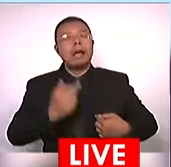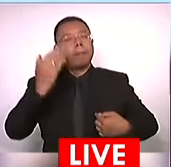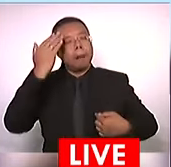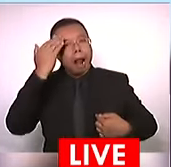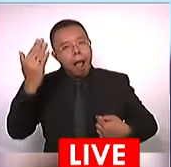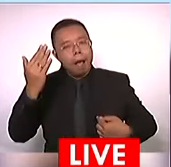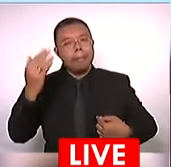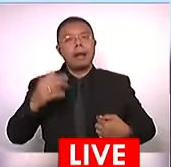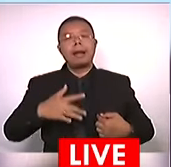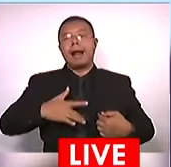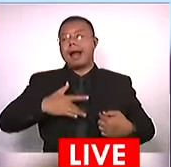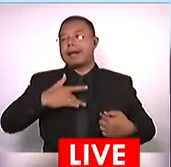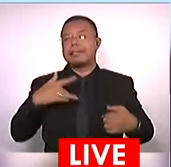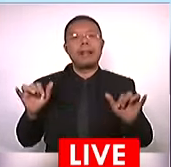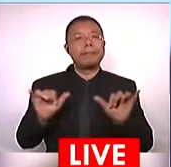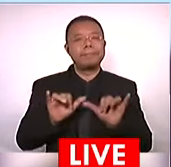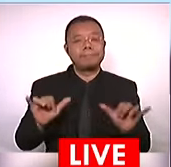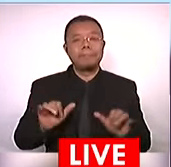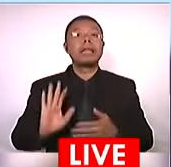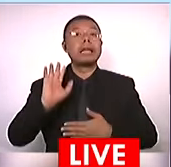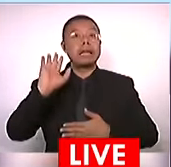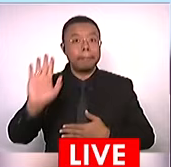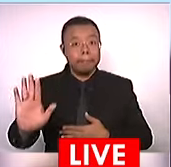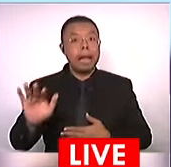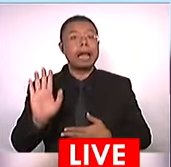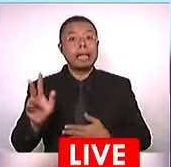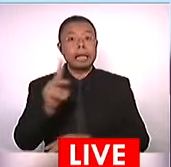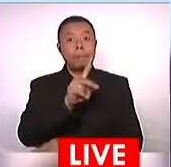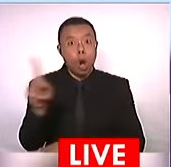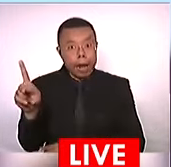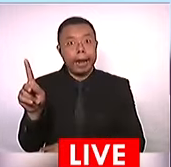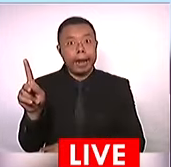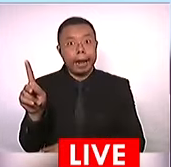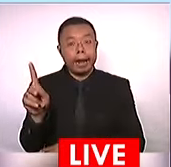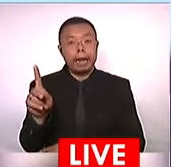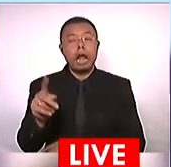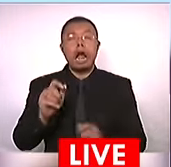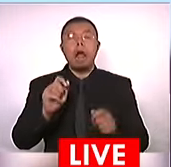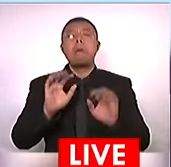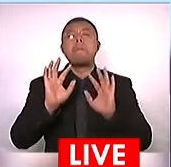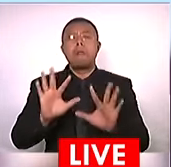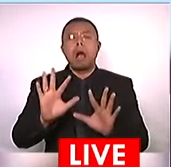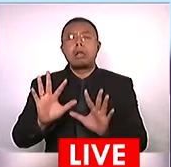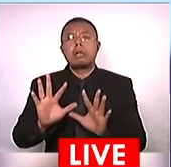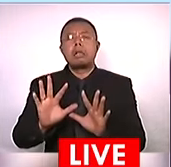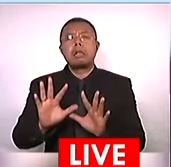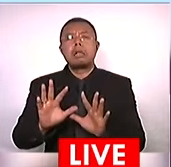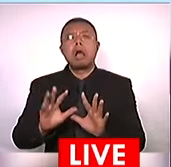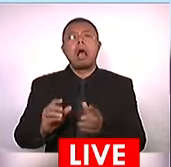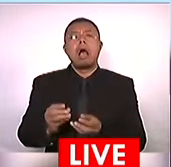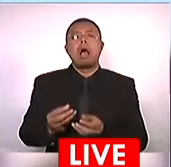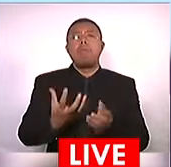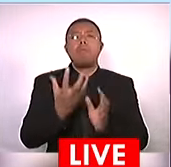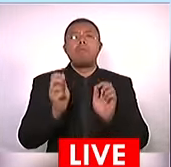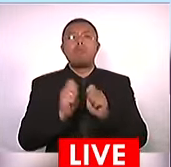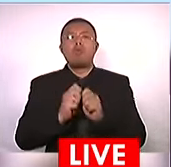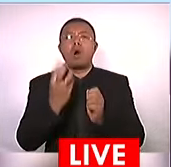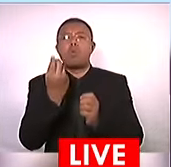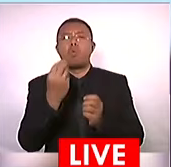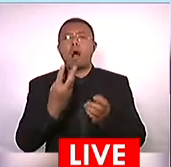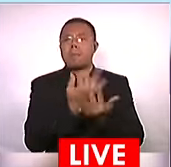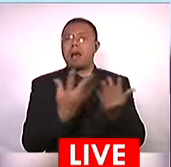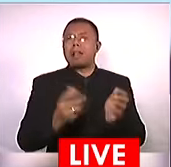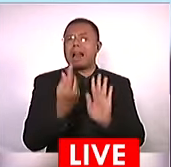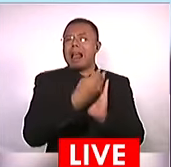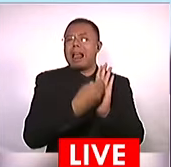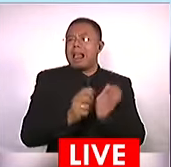pengalaman rasa ke depan proyek yang menyedot begitu banyak uang Rakyat hanya